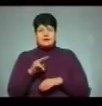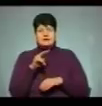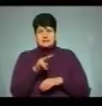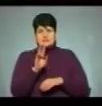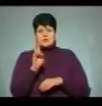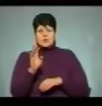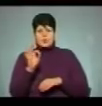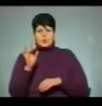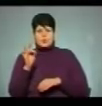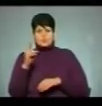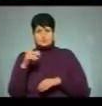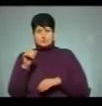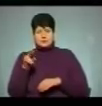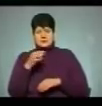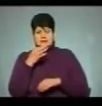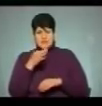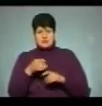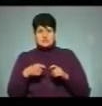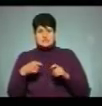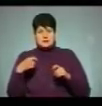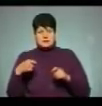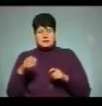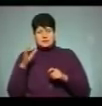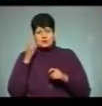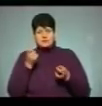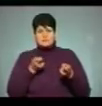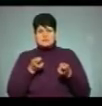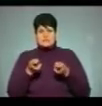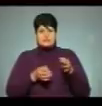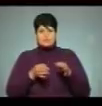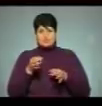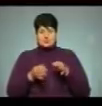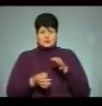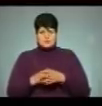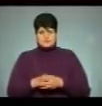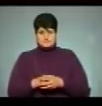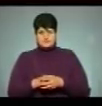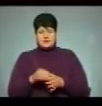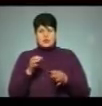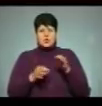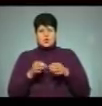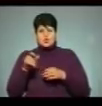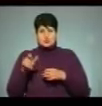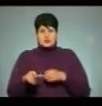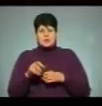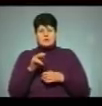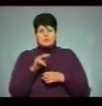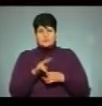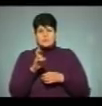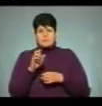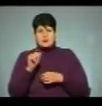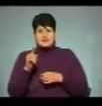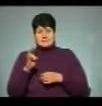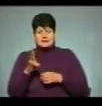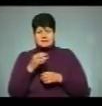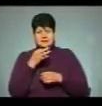Курдупель пояснила, що її адвокат затримується на слуханні в адміністративному суді. Суддя Любомир Базан повідомив про клопотання,